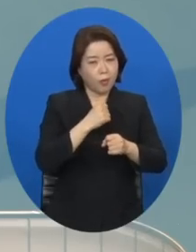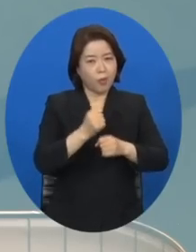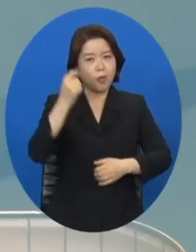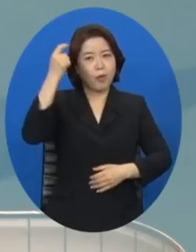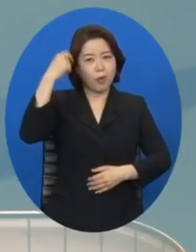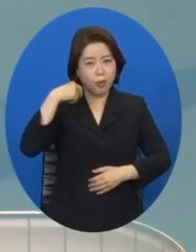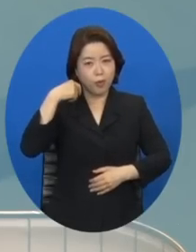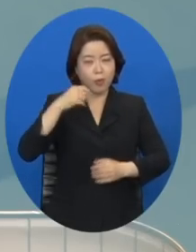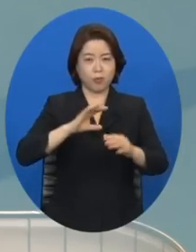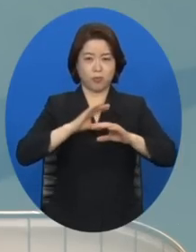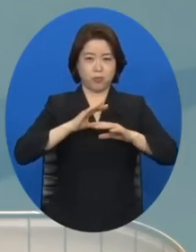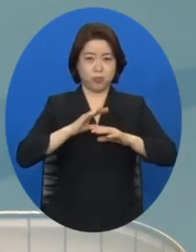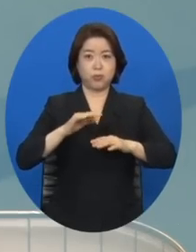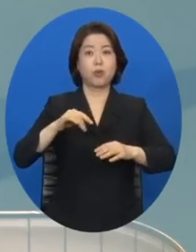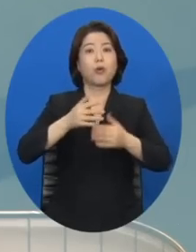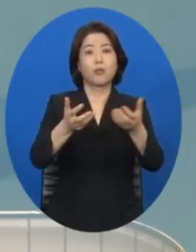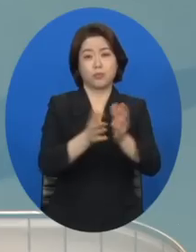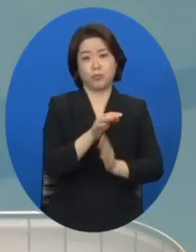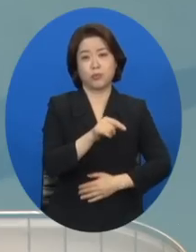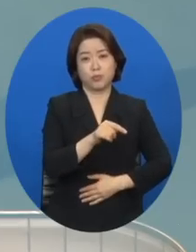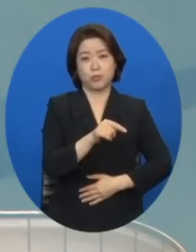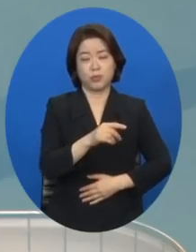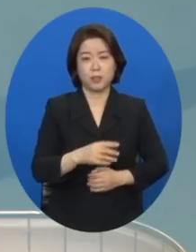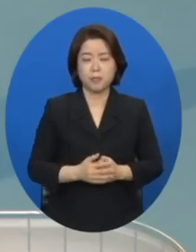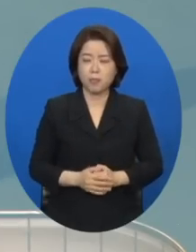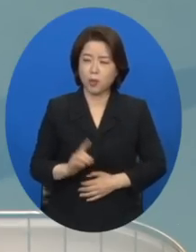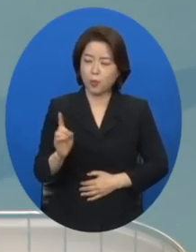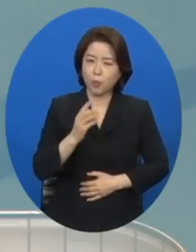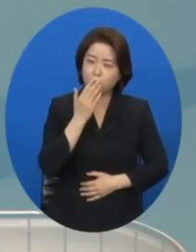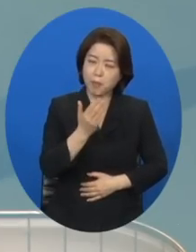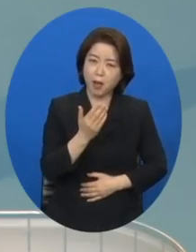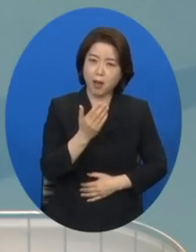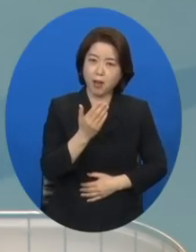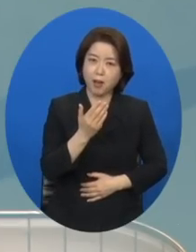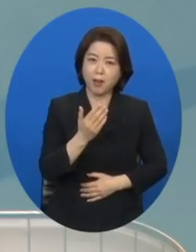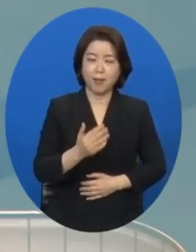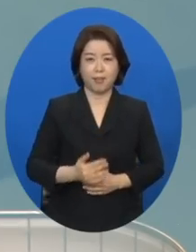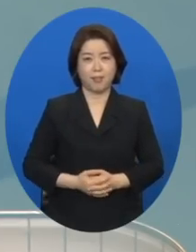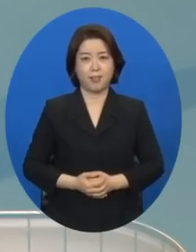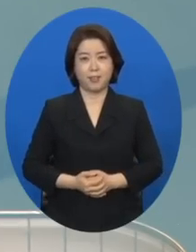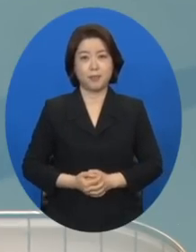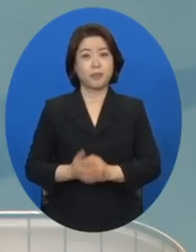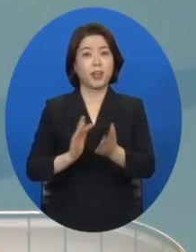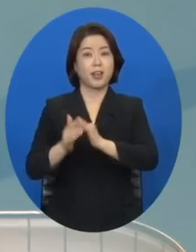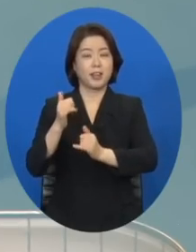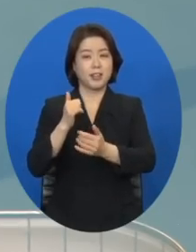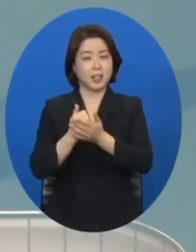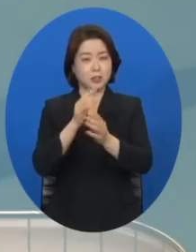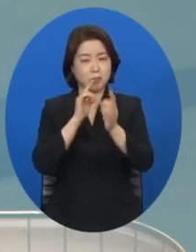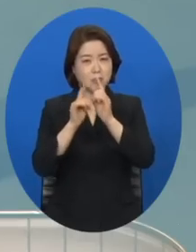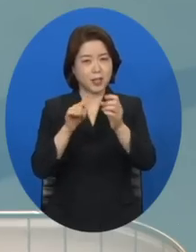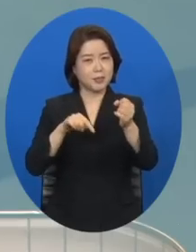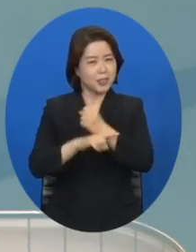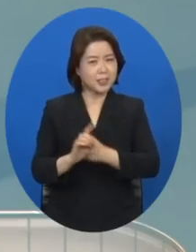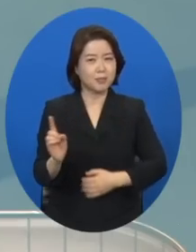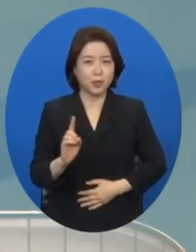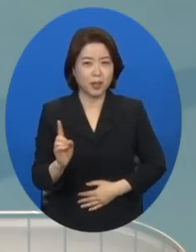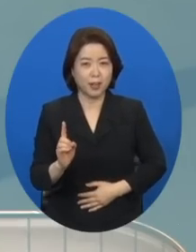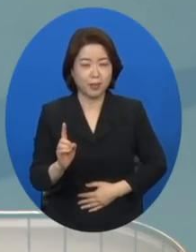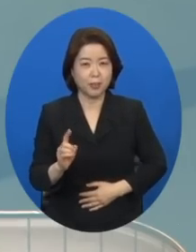두렵게 하는 부분입니다 어떻게 그럴 수가 있는가 예수님이 지금 무슨 말씀을 하시는 것일까요